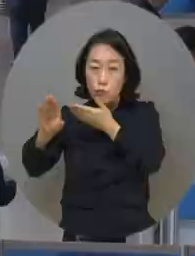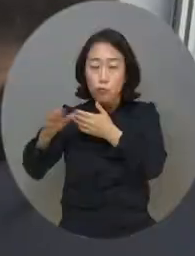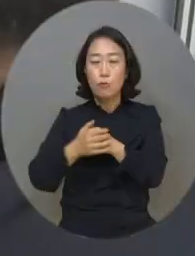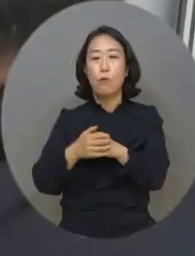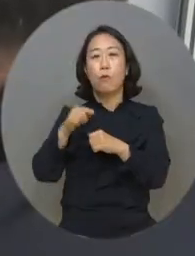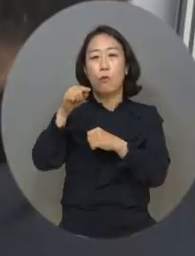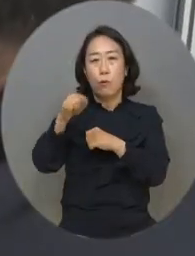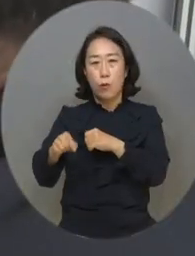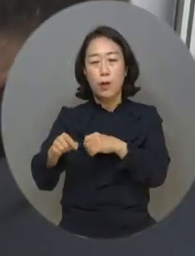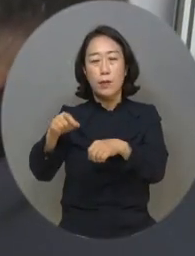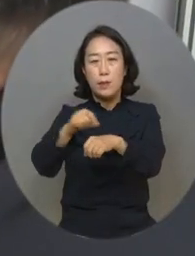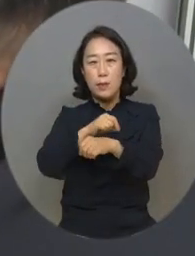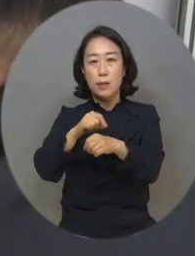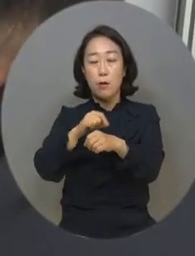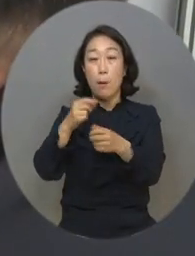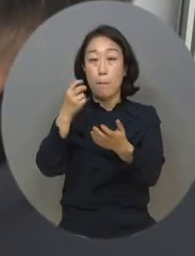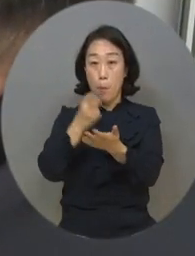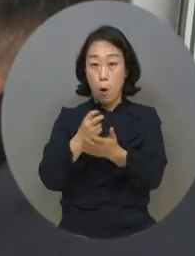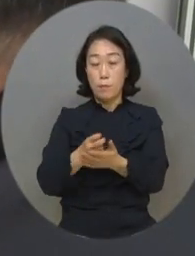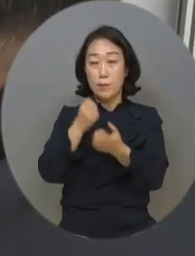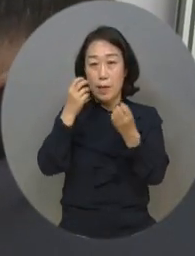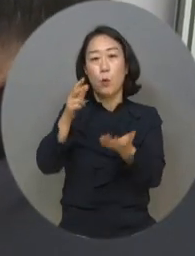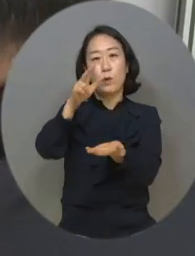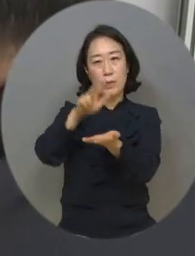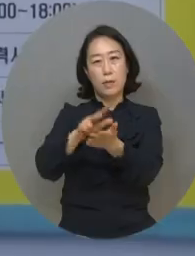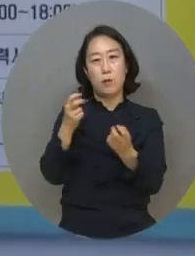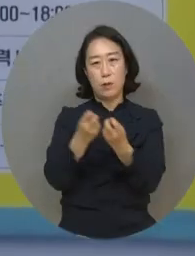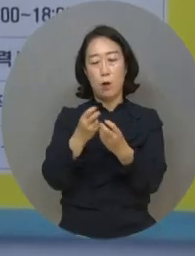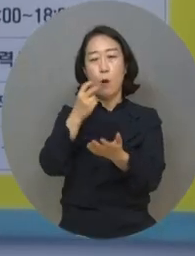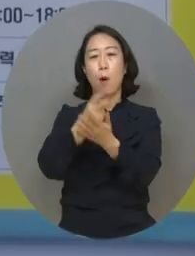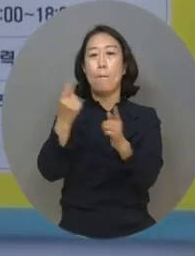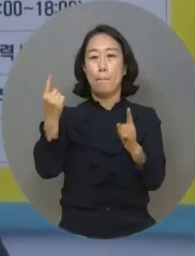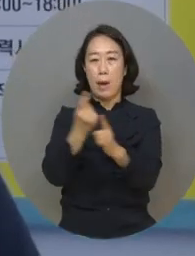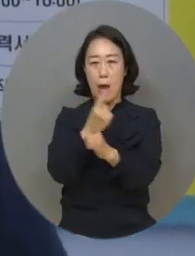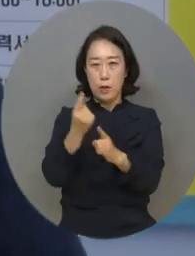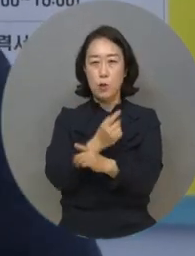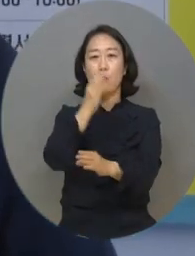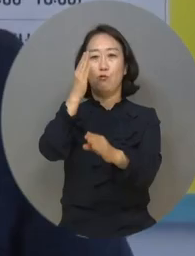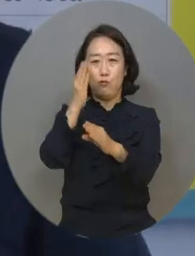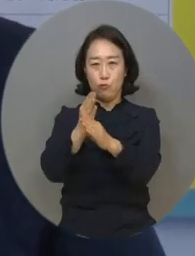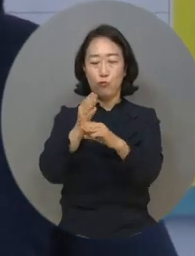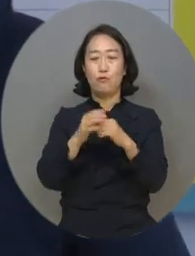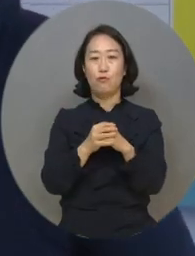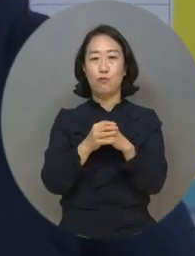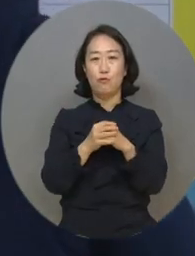직업재활법 특례 규정을 신설하는 방식으로 법령 개정을 추진할 계획입니다.